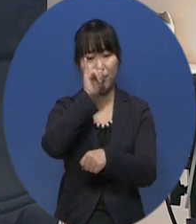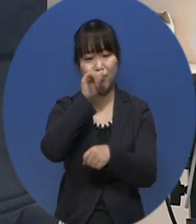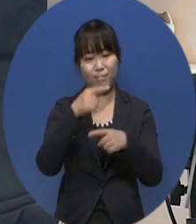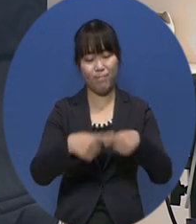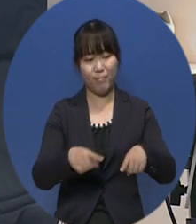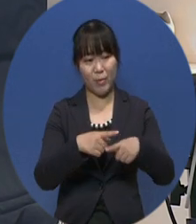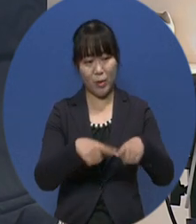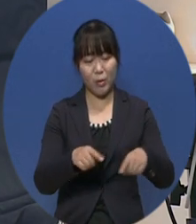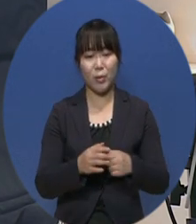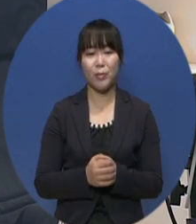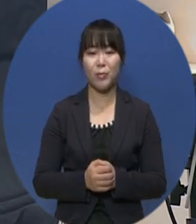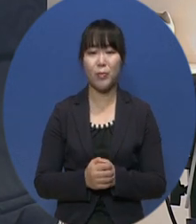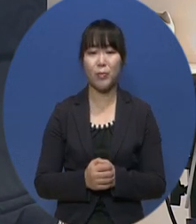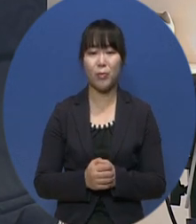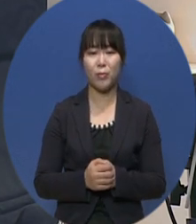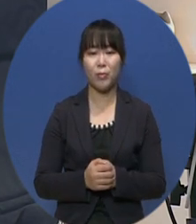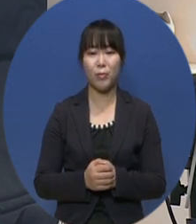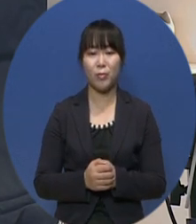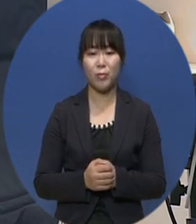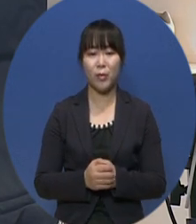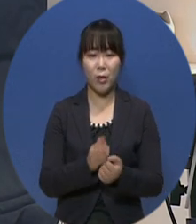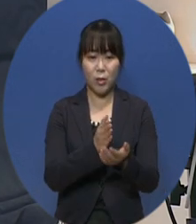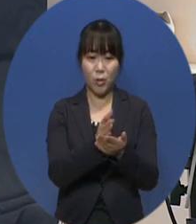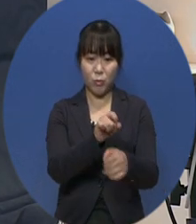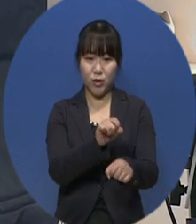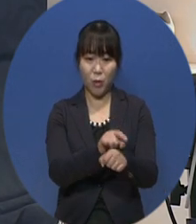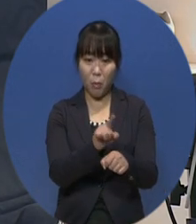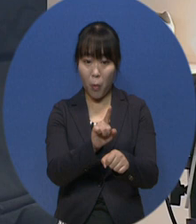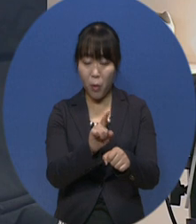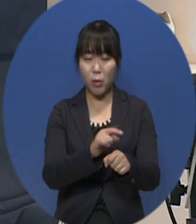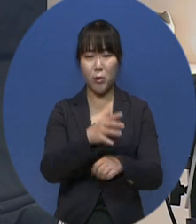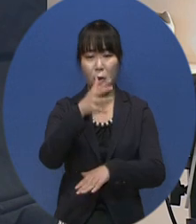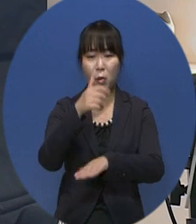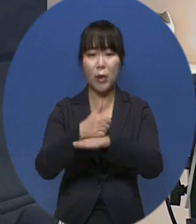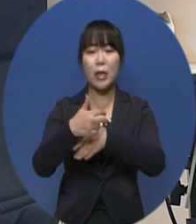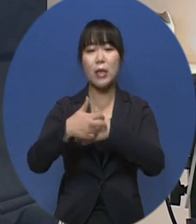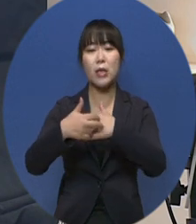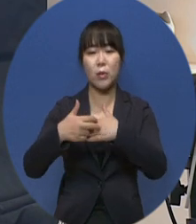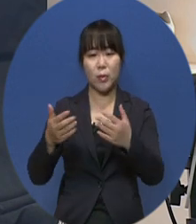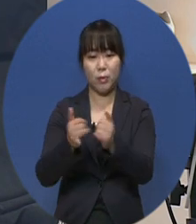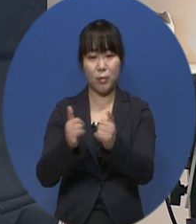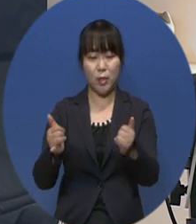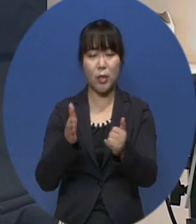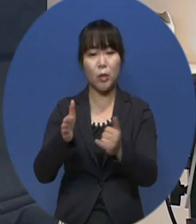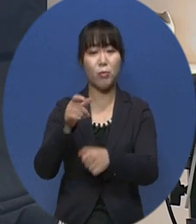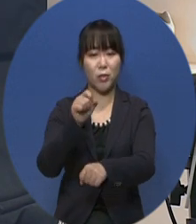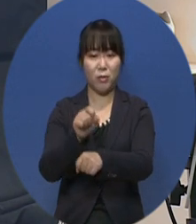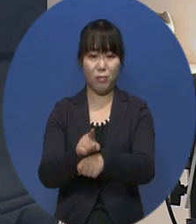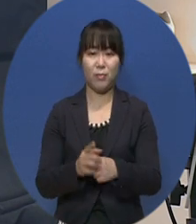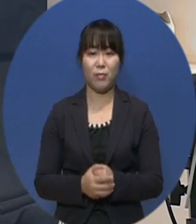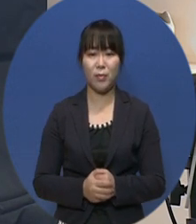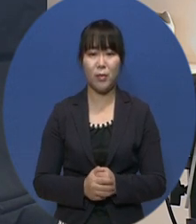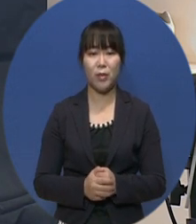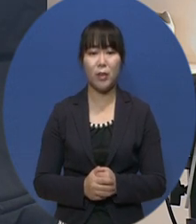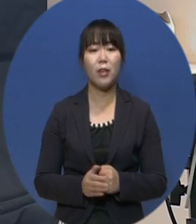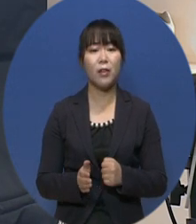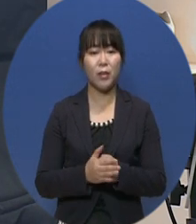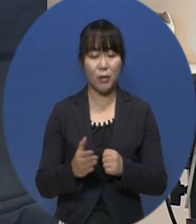있습니다. 네. 이제 전문성이라는 건 결국 의료진들의 전문성이 될 텐데요. 그렇죠. 네, 그래서